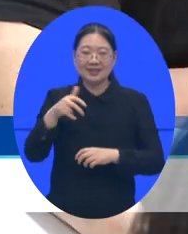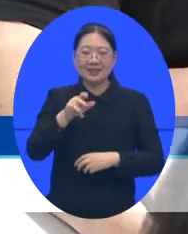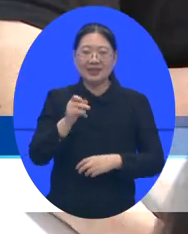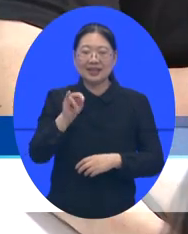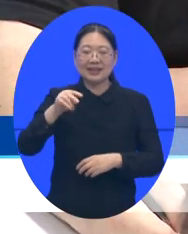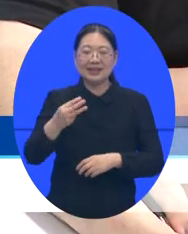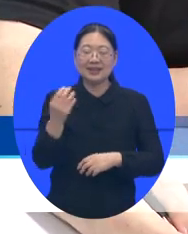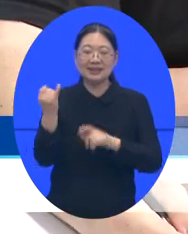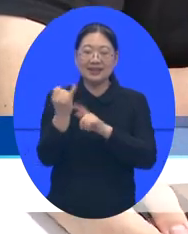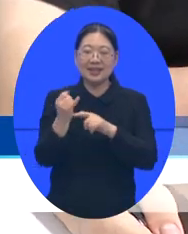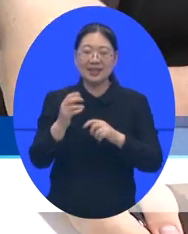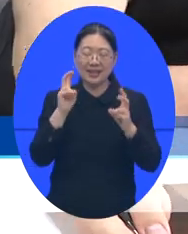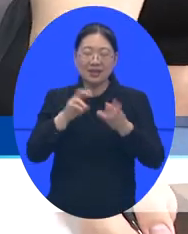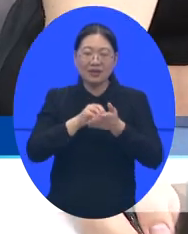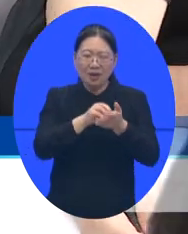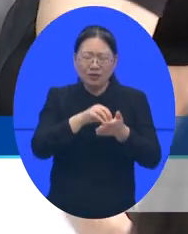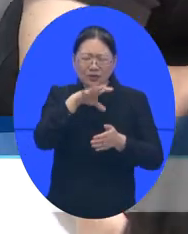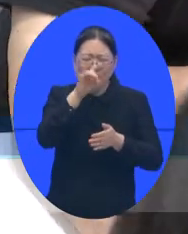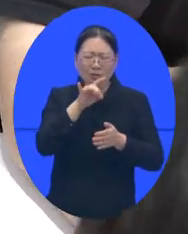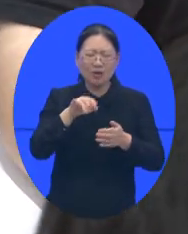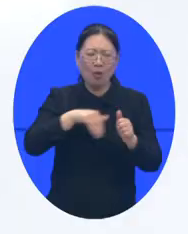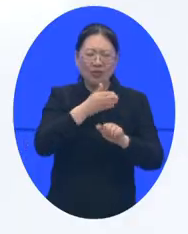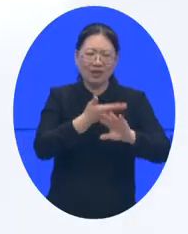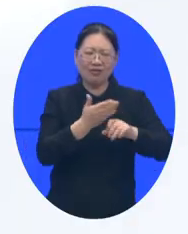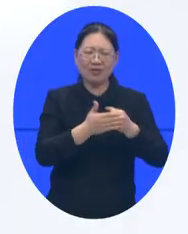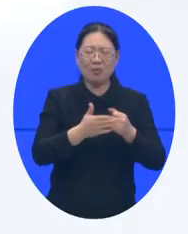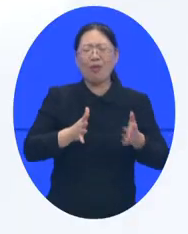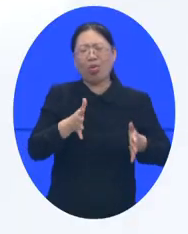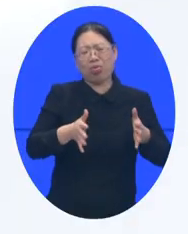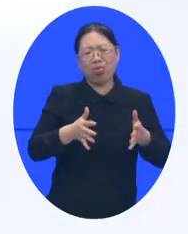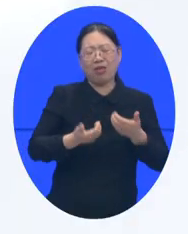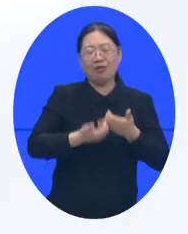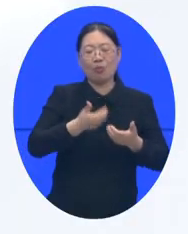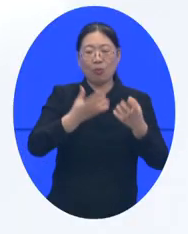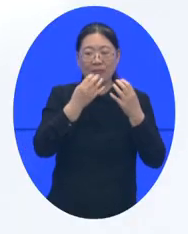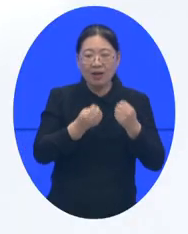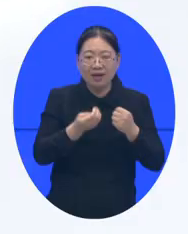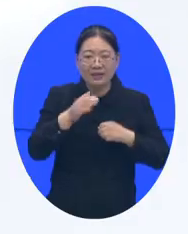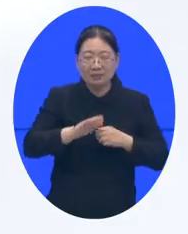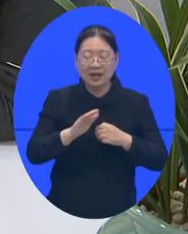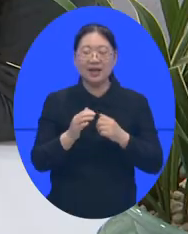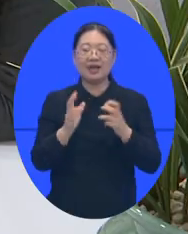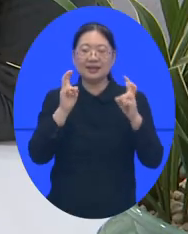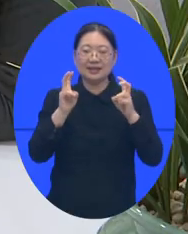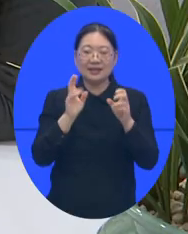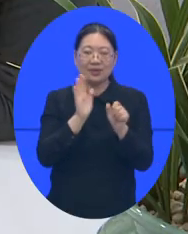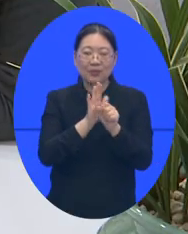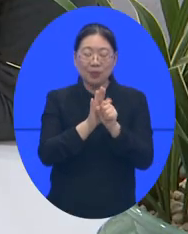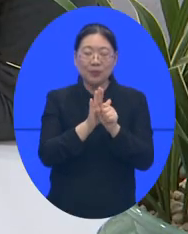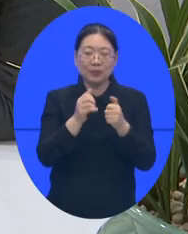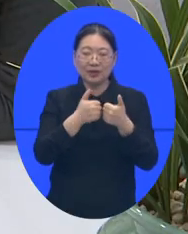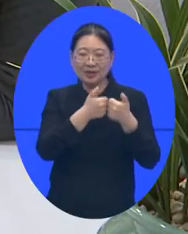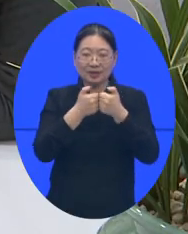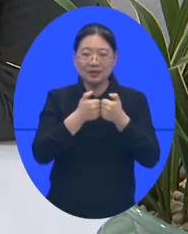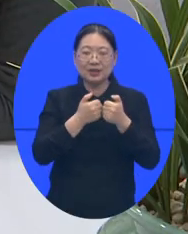씨. 입사 초 업무 환경이 다른 탓에 어려움이 많았는데 직장 적응 컨설팅이 큰 도움이